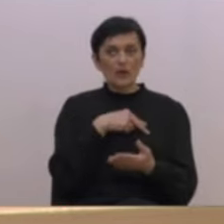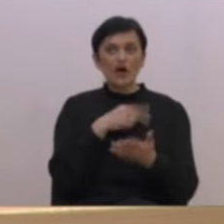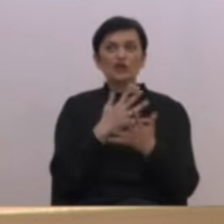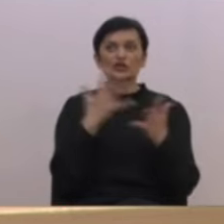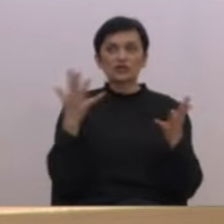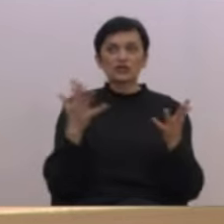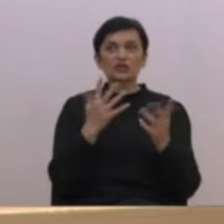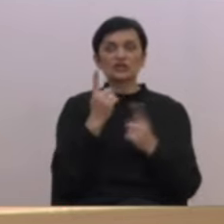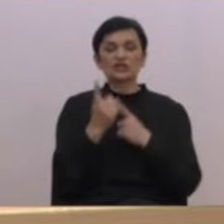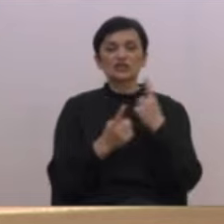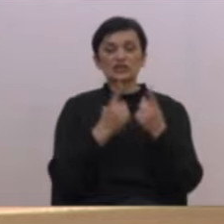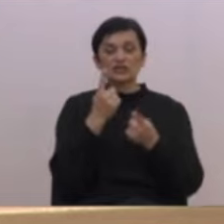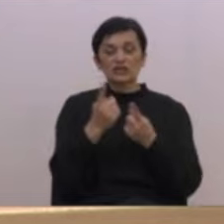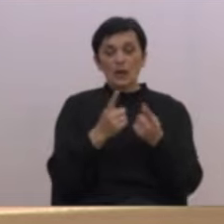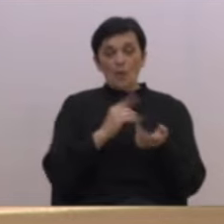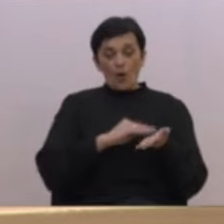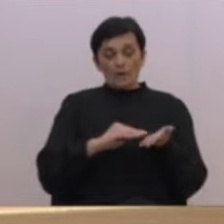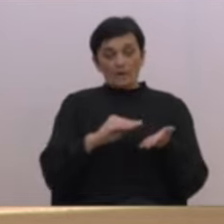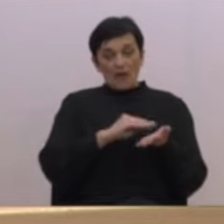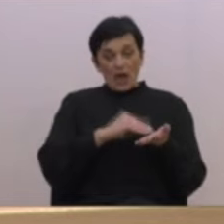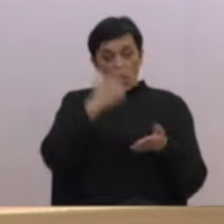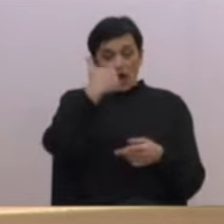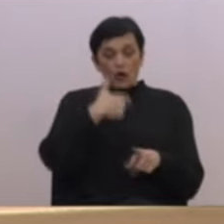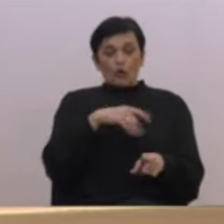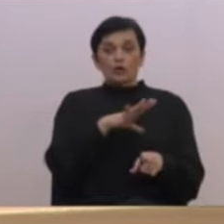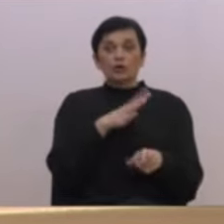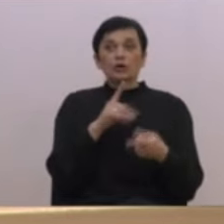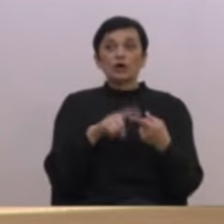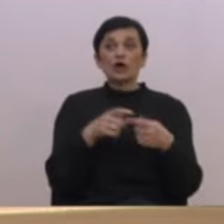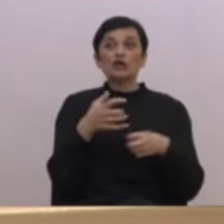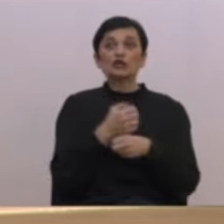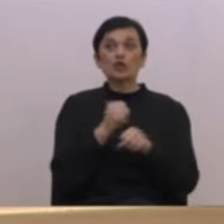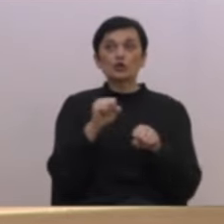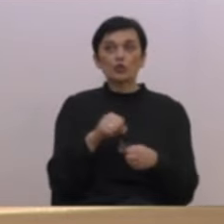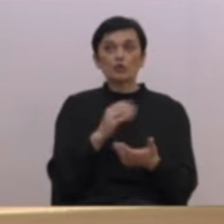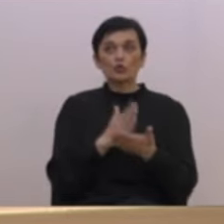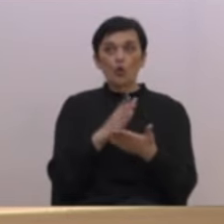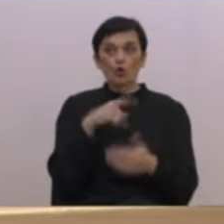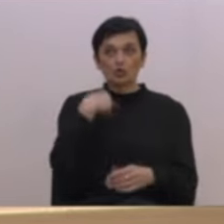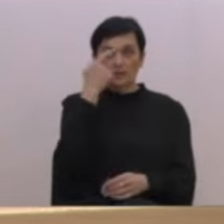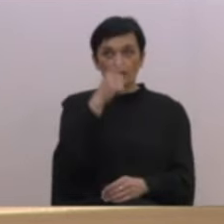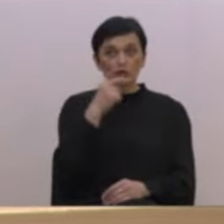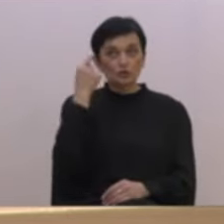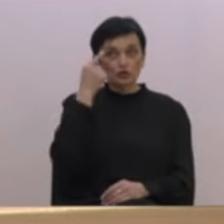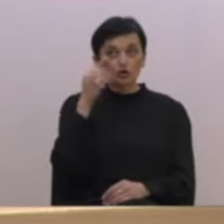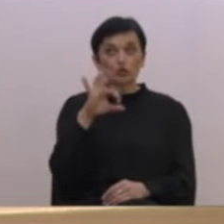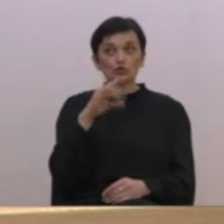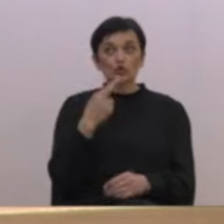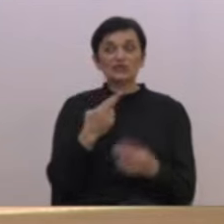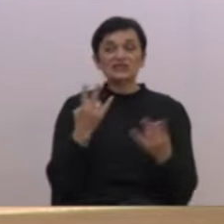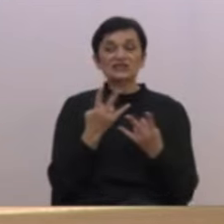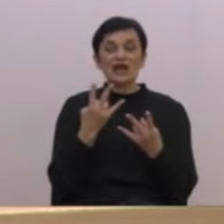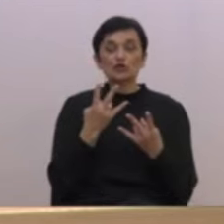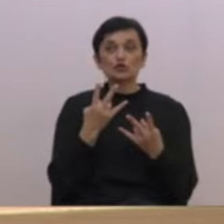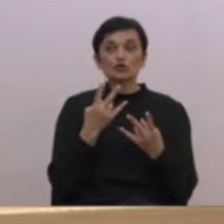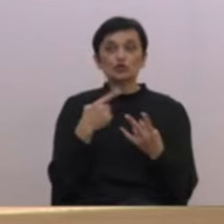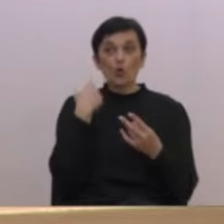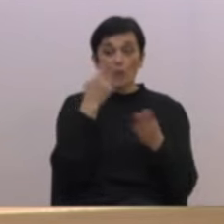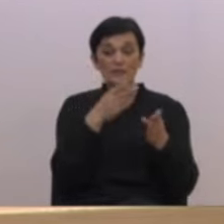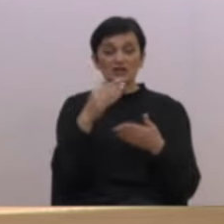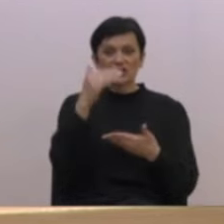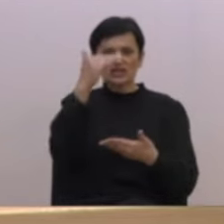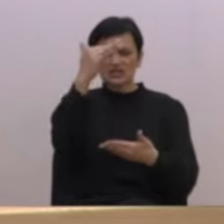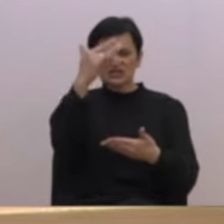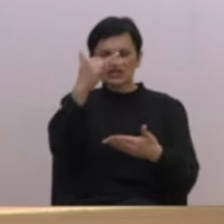რეფორმის ავტორი ვიყავი, რომელიც ეხებოდა შეზღუდული შესაძლებლობის მქონე პირებს და ფსიქოსოციალური საჭიროების მქონე პირებს. ეს სია